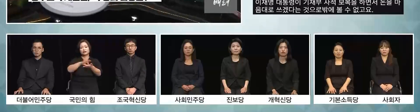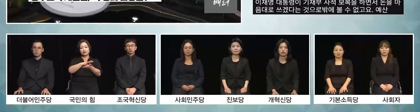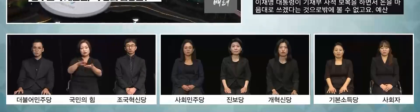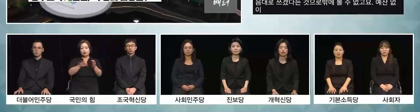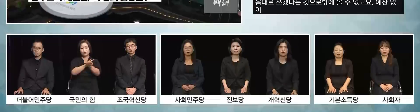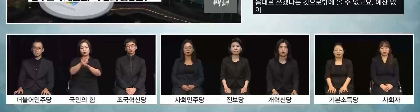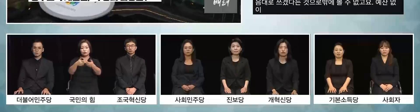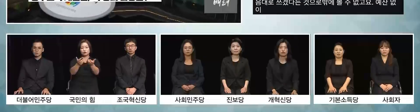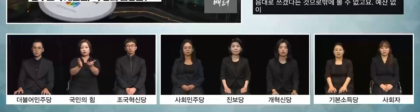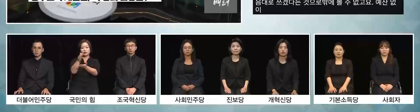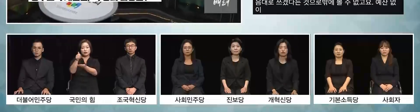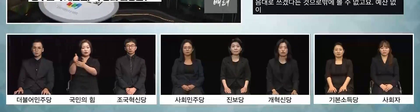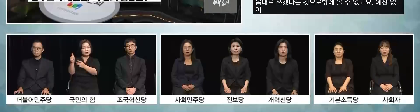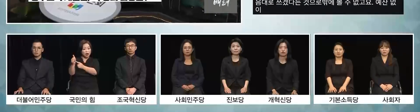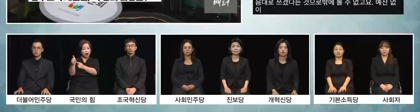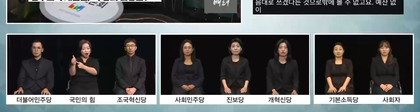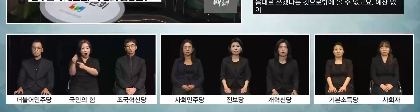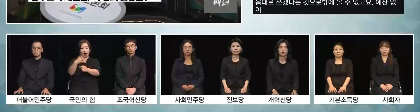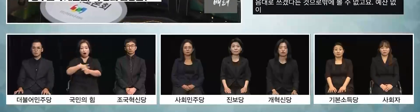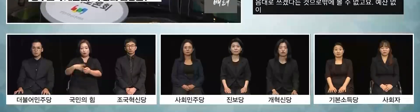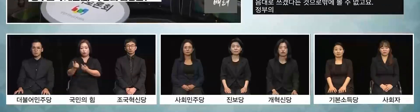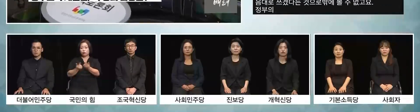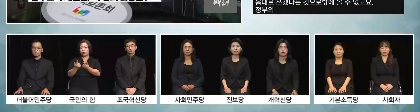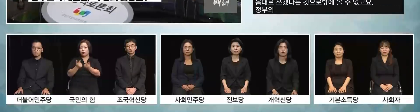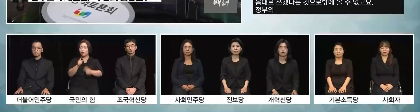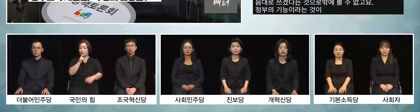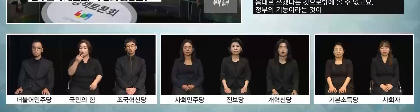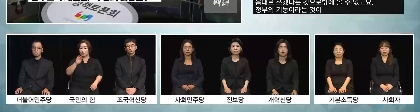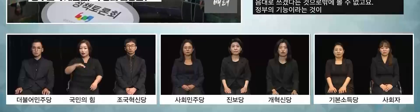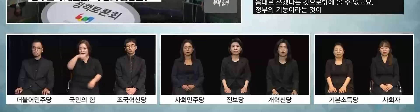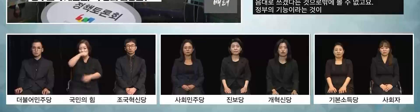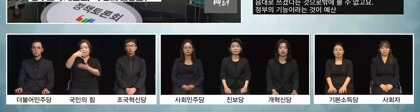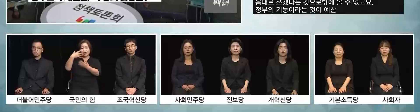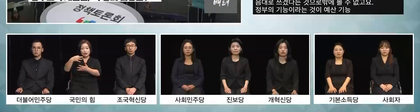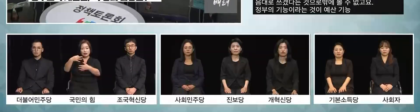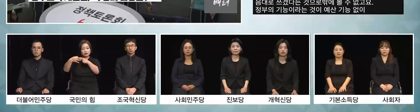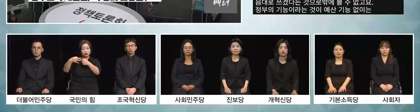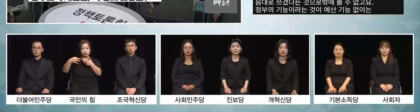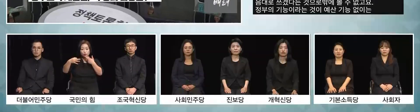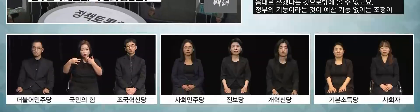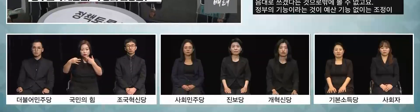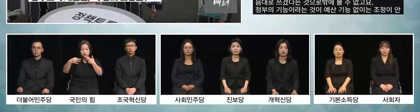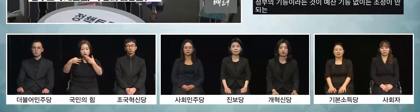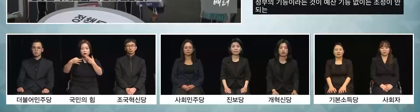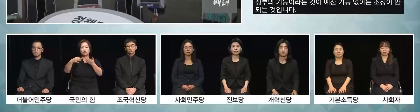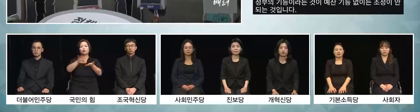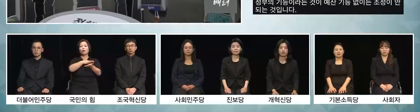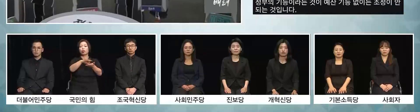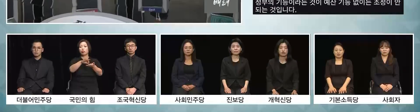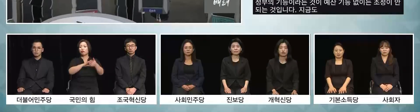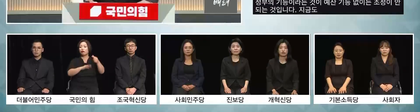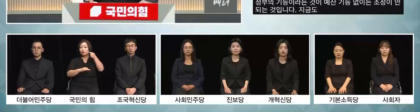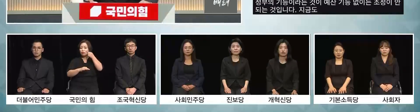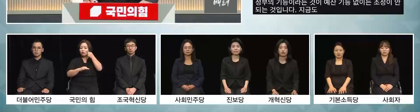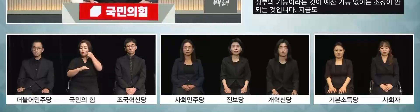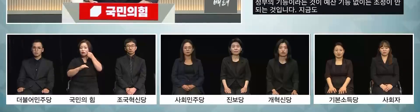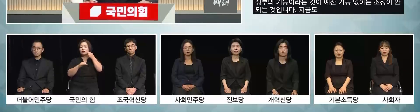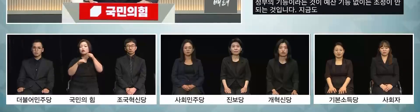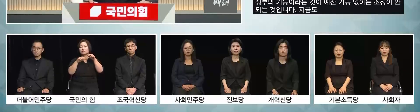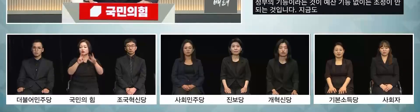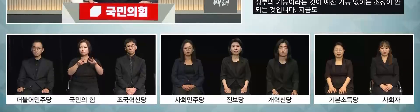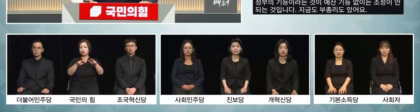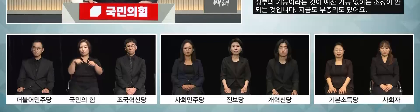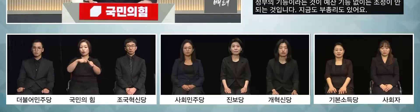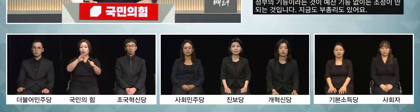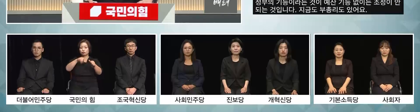부총리로 조정을 하라고 하는데 정부의 기능이라는 것이 예산 기능 없이는 조정이 안 되는 것입니다. 지금도 부총리가 있어요.